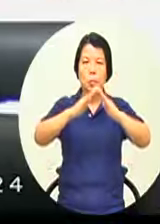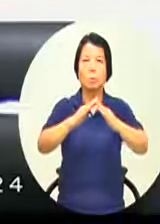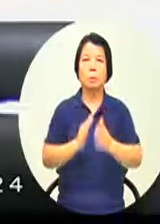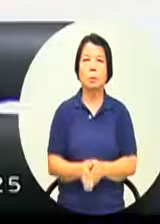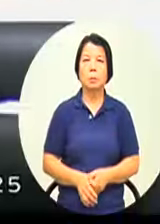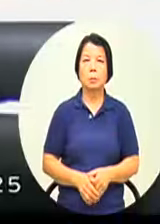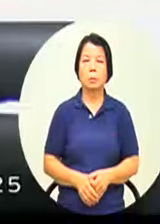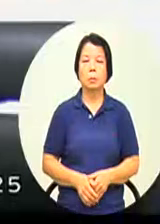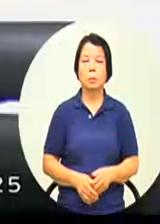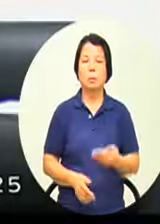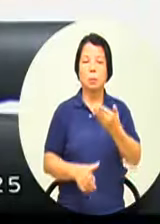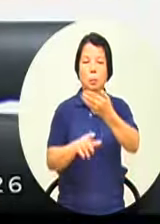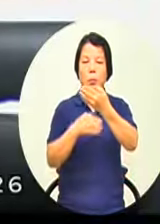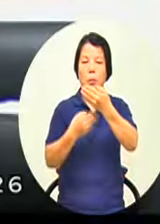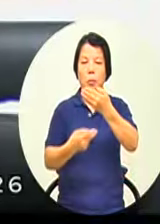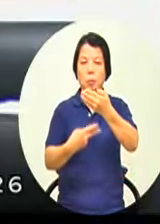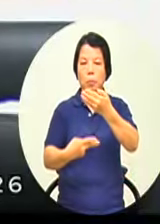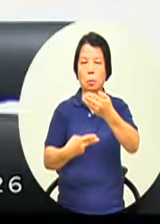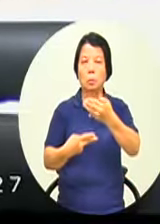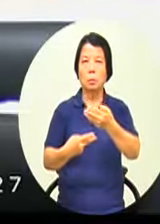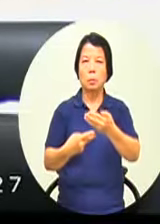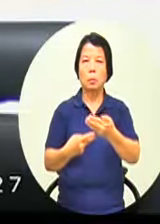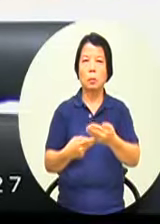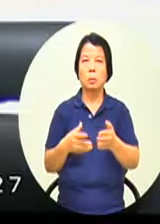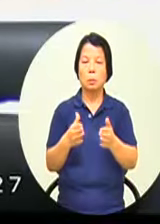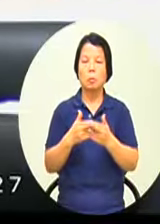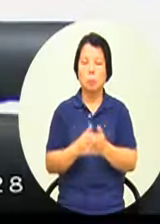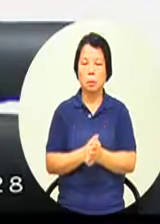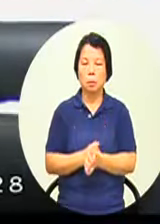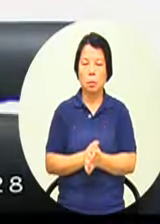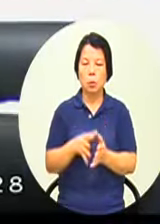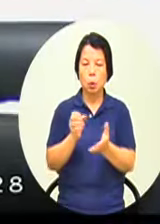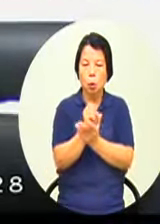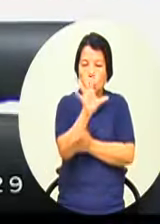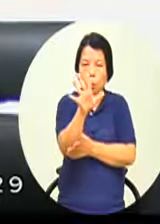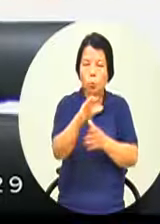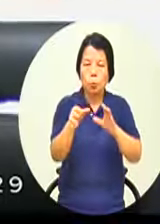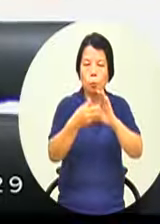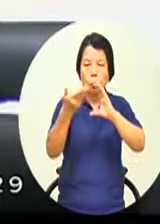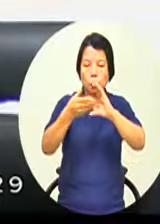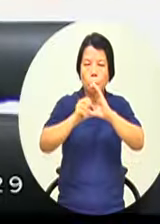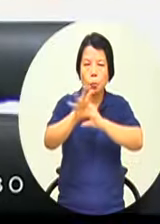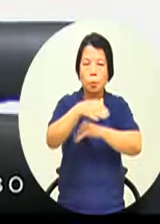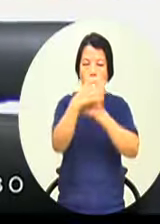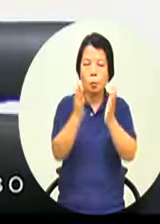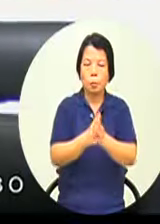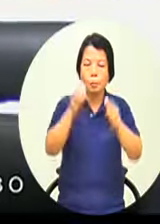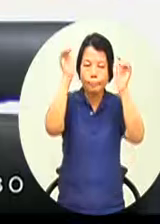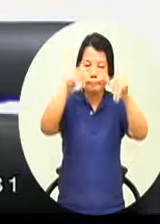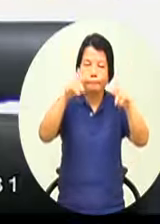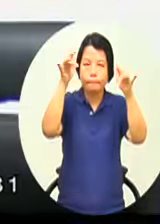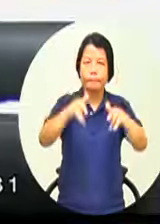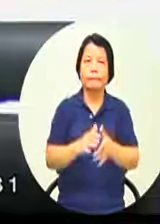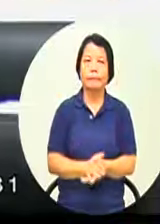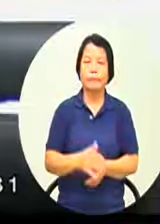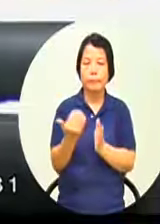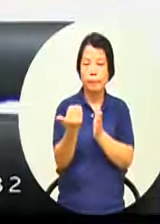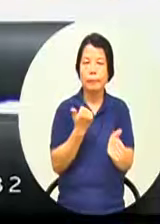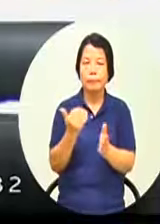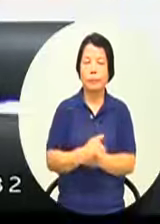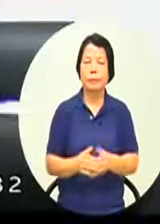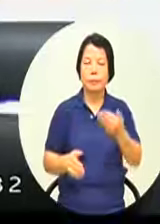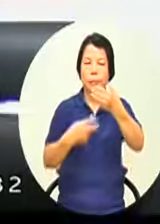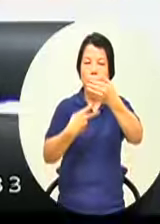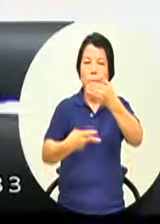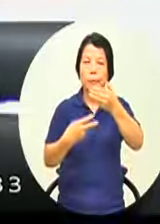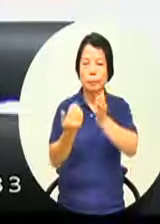月二号的时候，什么时候就已经据报道就已经开始下大雨了？在那之前，九月二号之